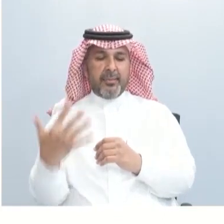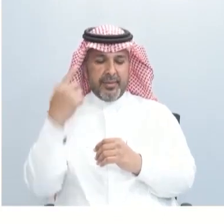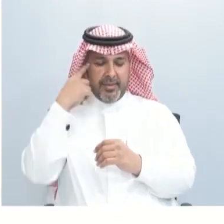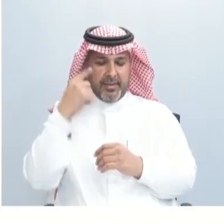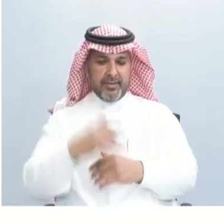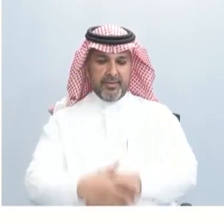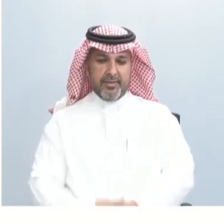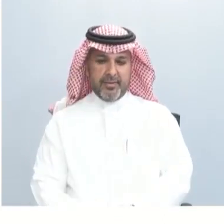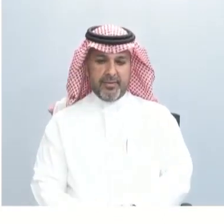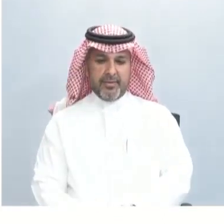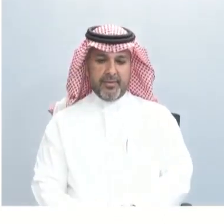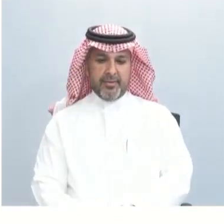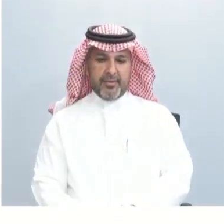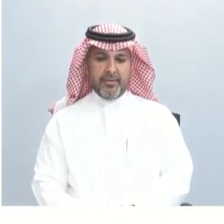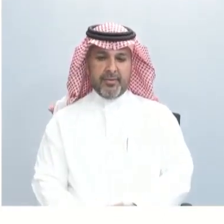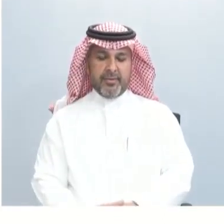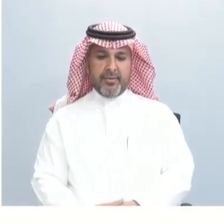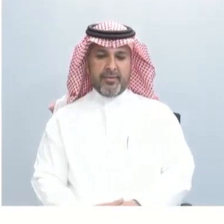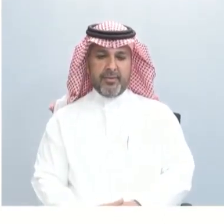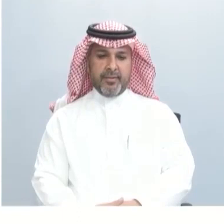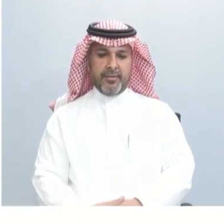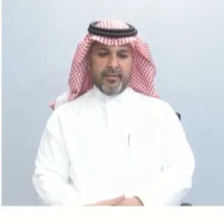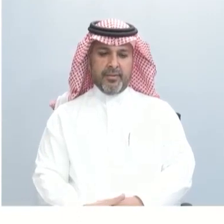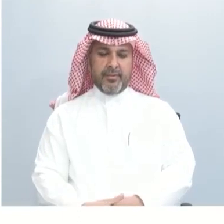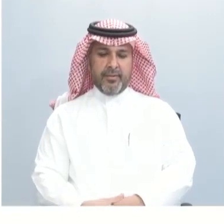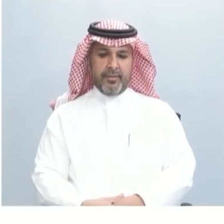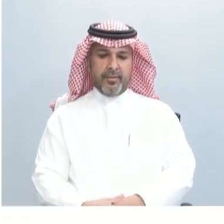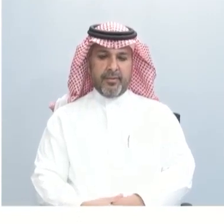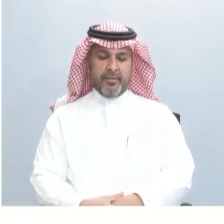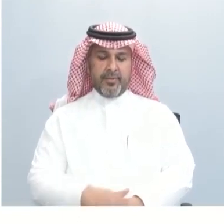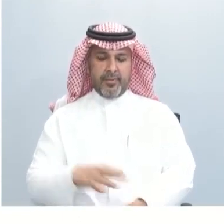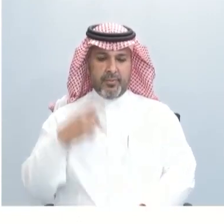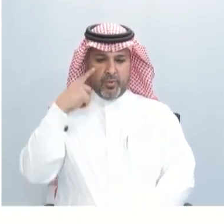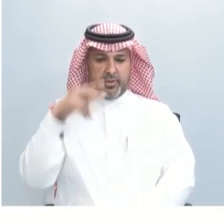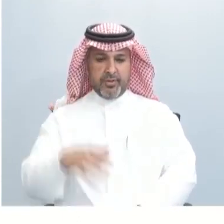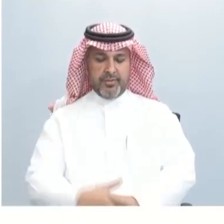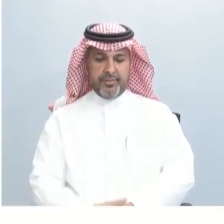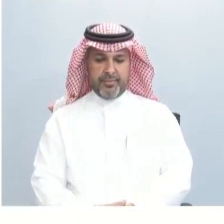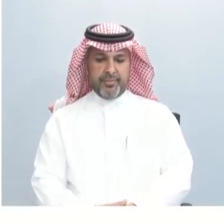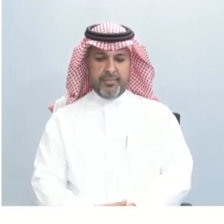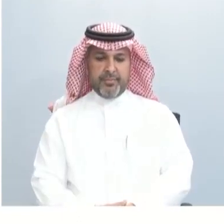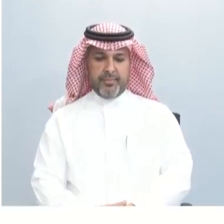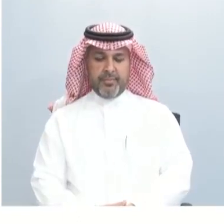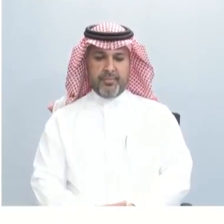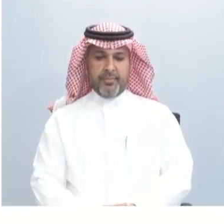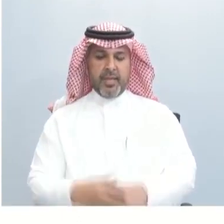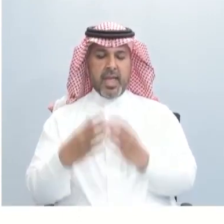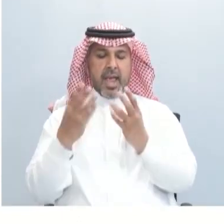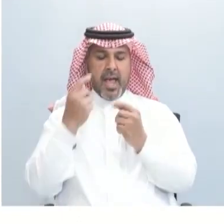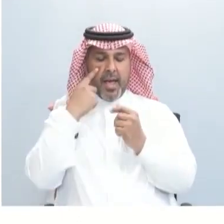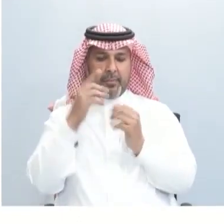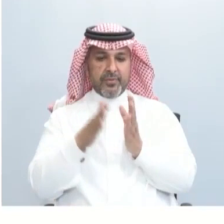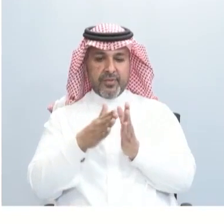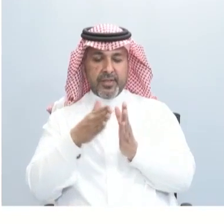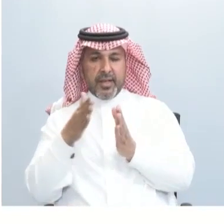على افتراض ان قواعد المسابقه تغيرت بحيث اصبح عدد المراحل 6ه وعدد الجوائز 6ه اوجد عدد الطرق التي يمكن من